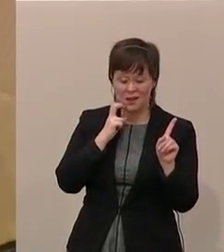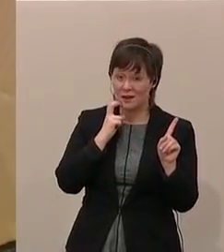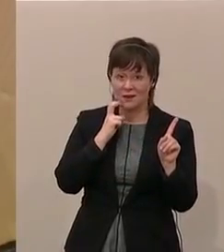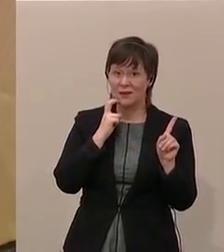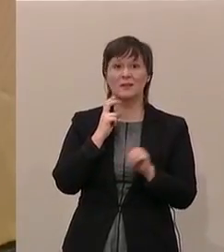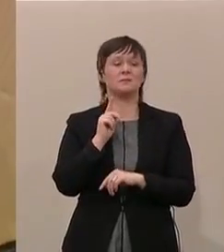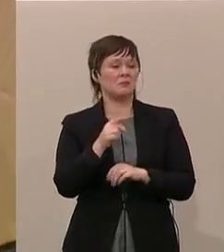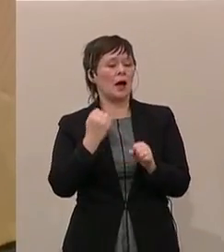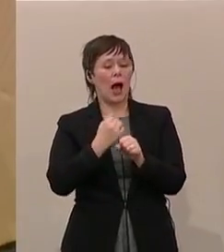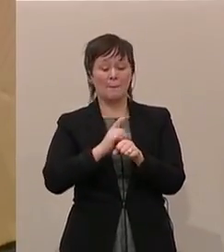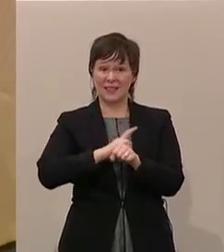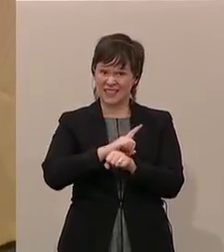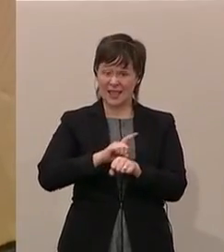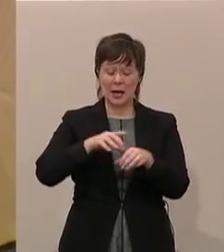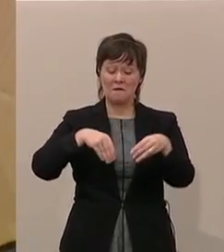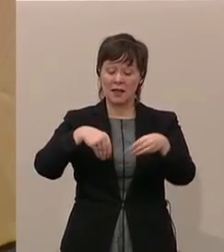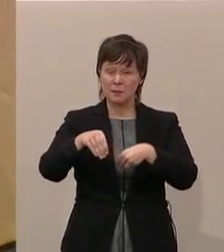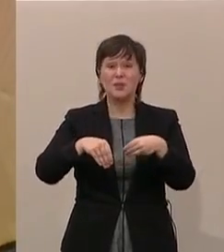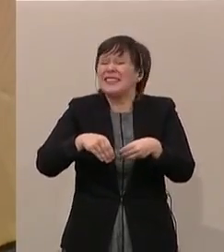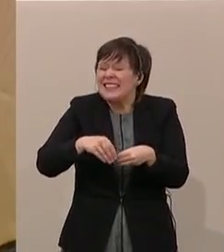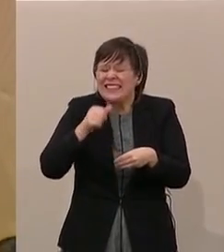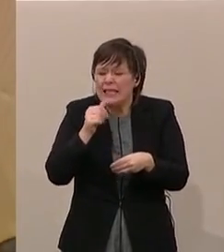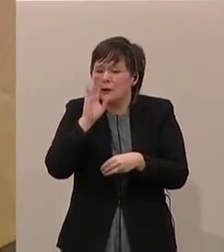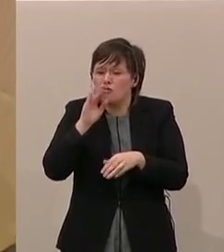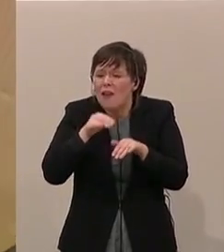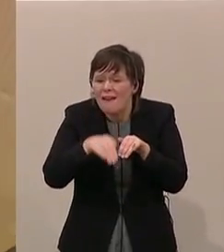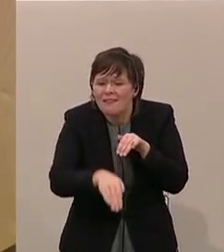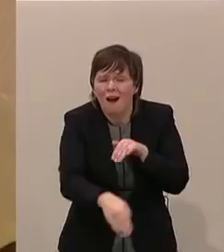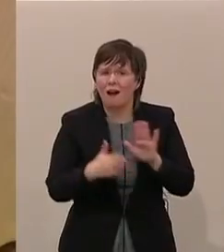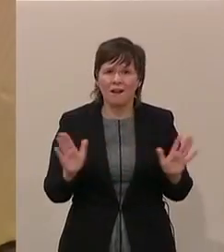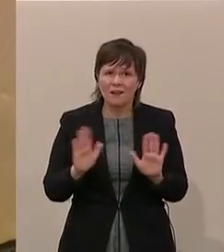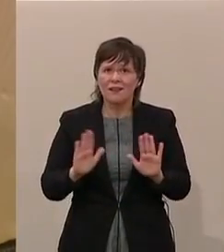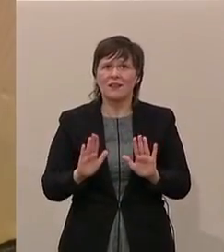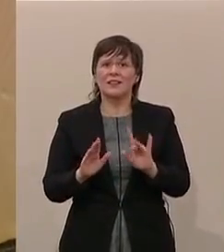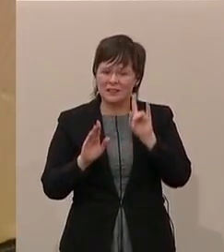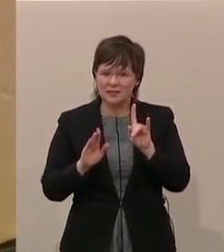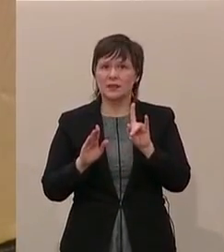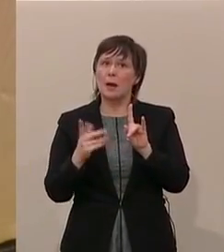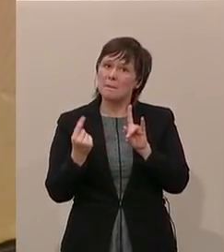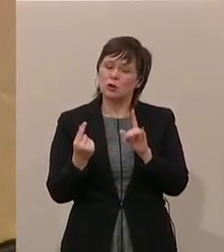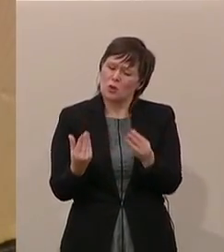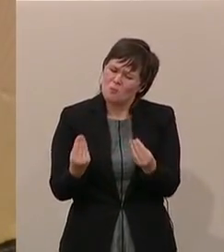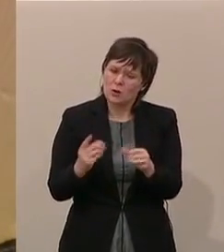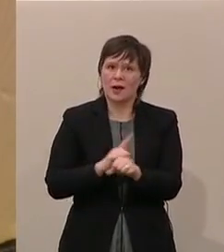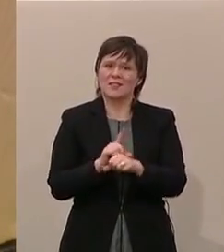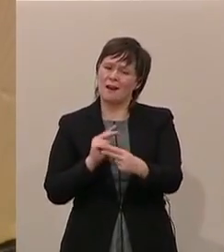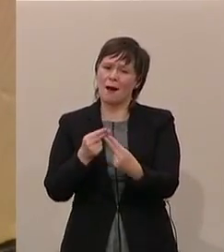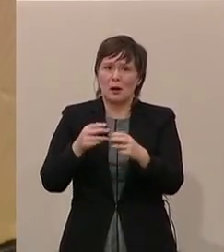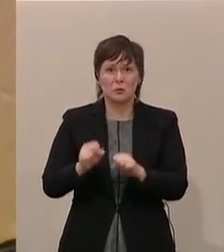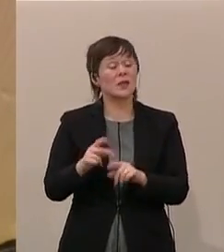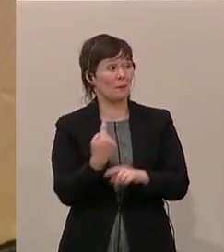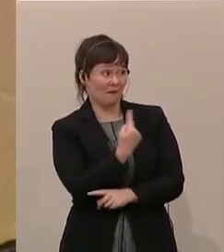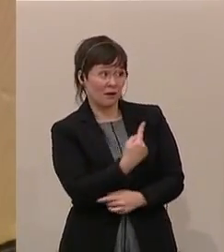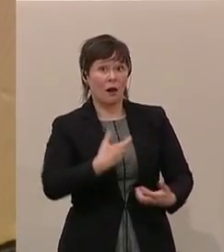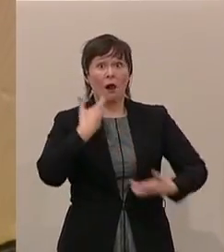Nämlich die Arbeitszeitflexibilisierung ist keine Verschlechterung. Das ist das, was notwendig ist, das den Puls der Zeit trifft. Sie sind aufgeregt, weil Ihnen